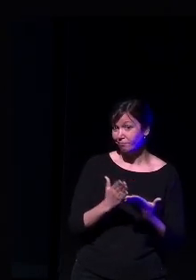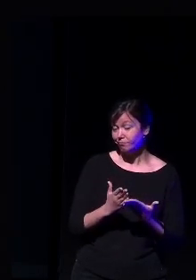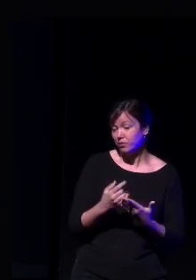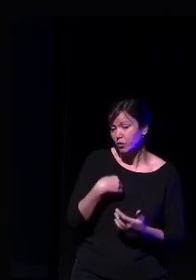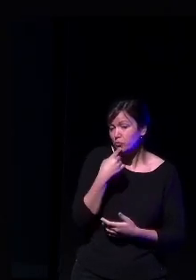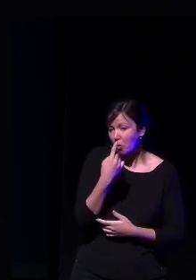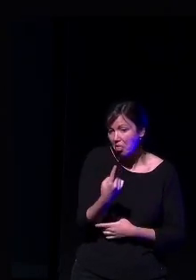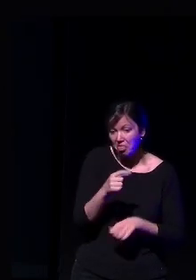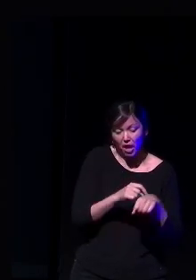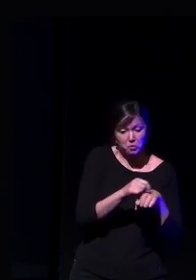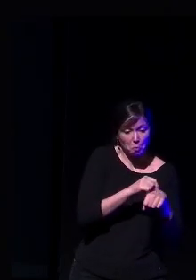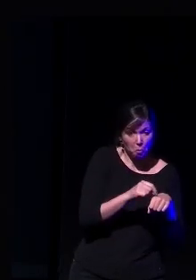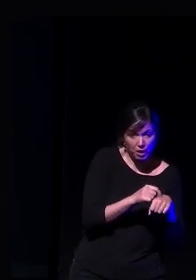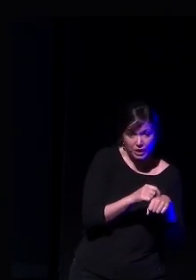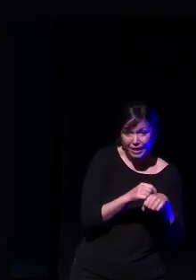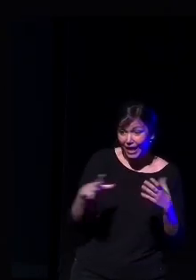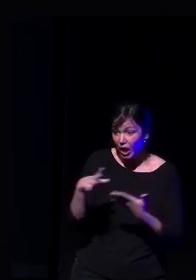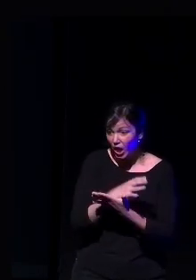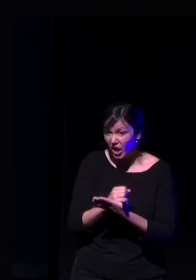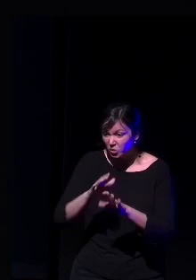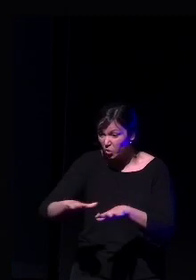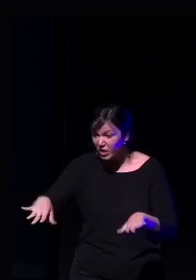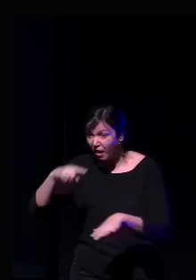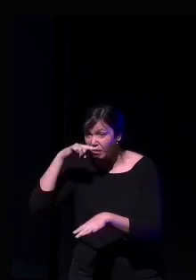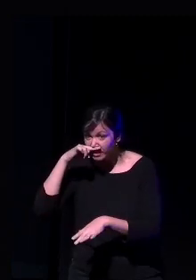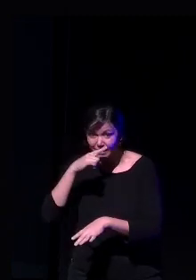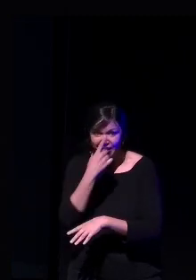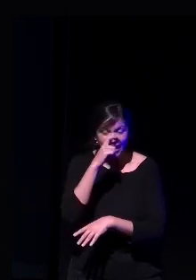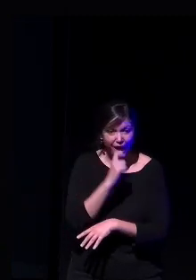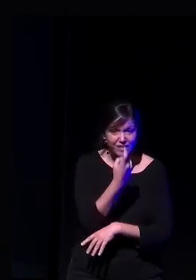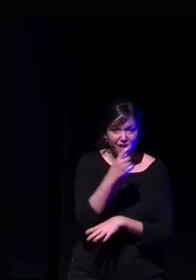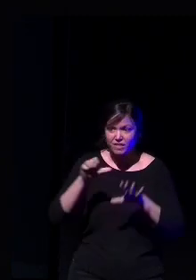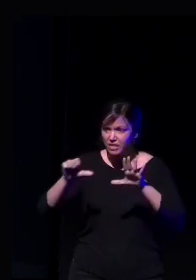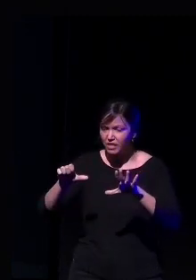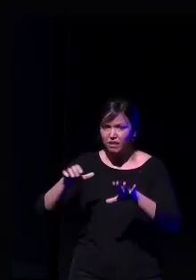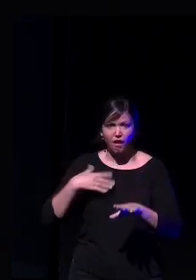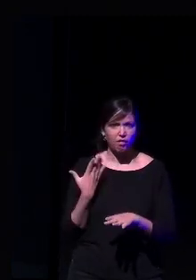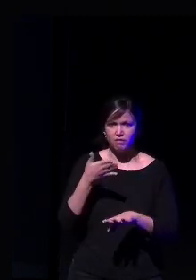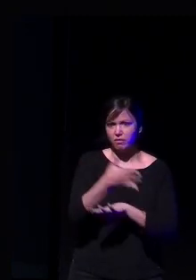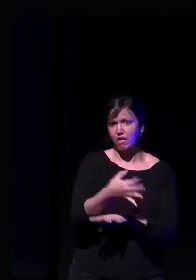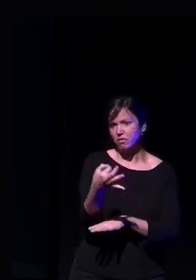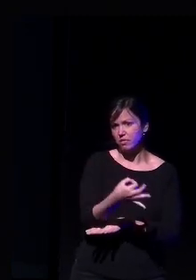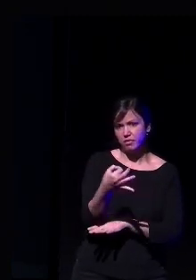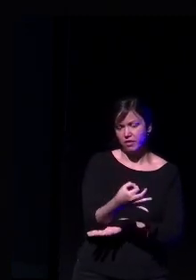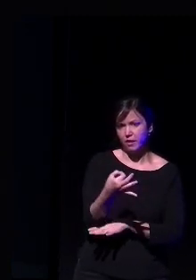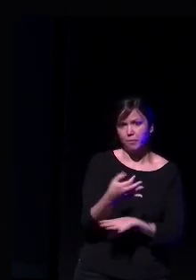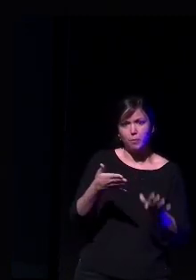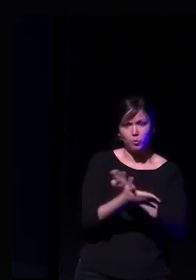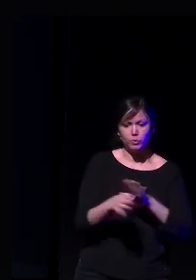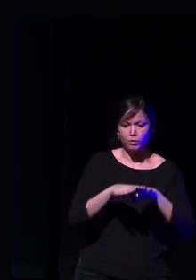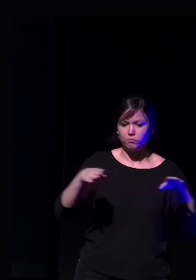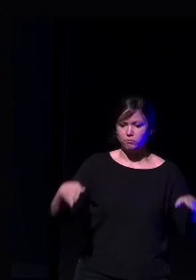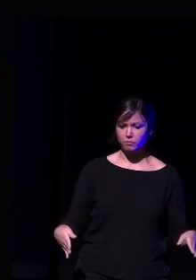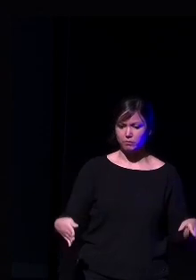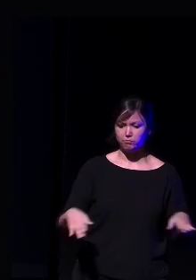jo els dic als polítics que tots els nens de 16 anys haurien de passar. Perquè a l'altre costat de la barra